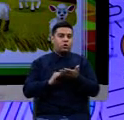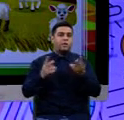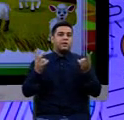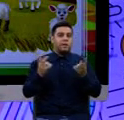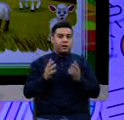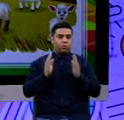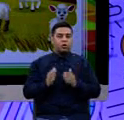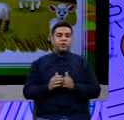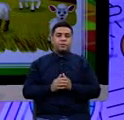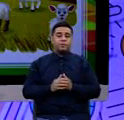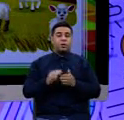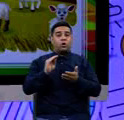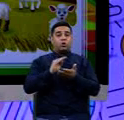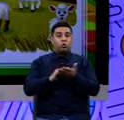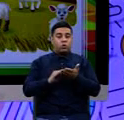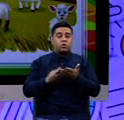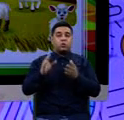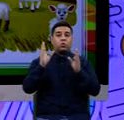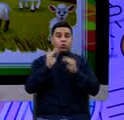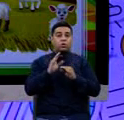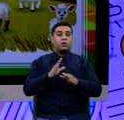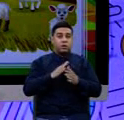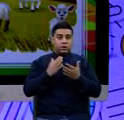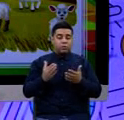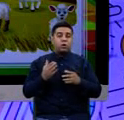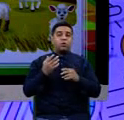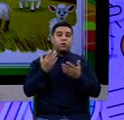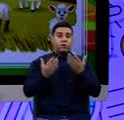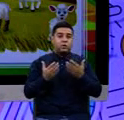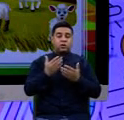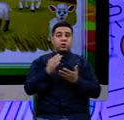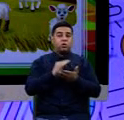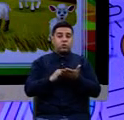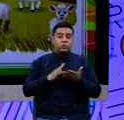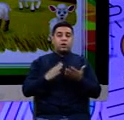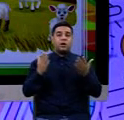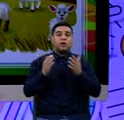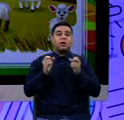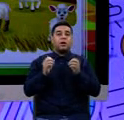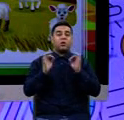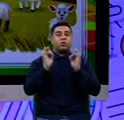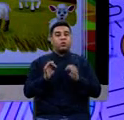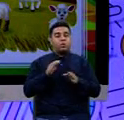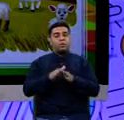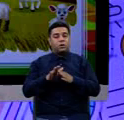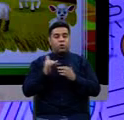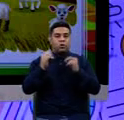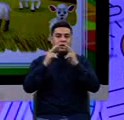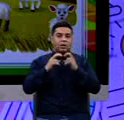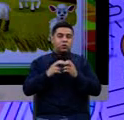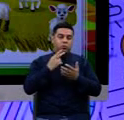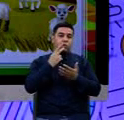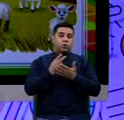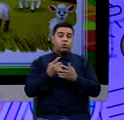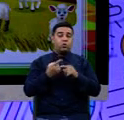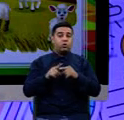yozishingiz kerak. Yozishga ulgurdingizmi? Unday bo'lsa, siz qay darajada to'g'ri bajardingiz, tekshirib ko'ramiz.